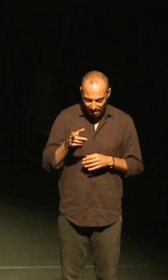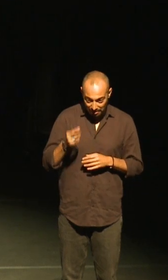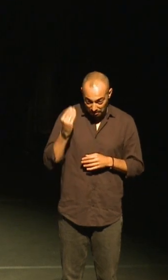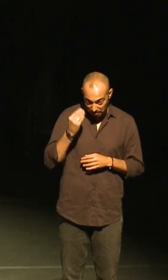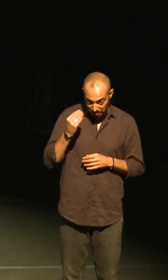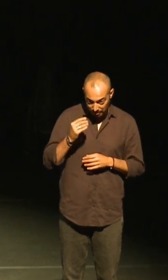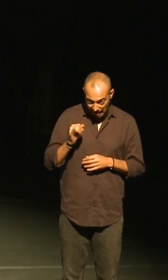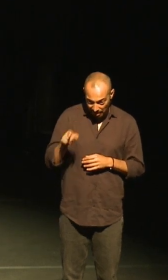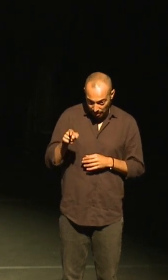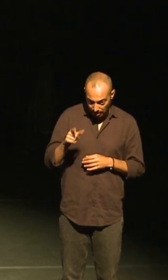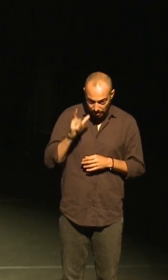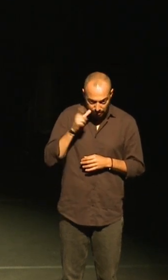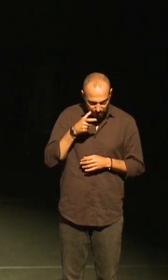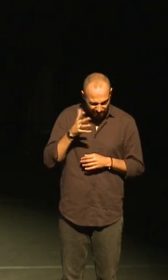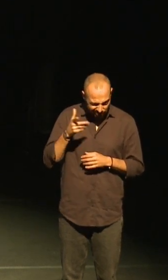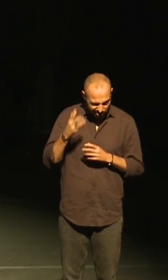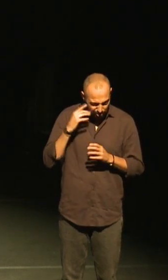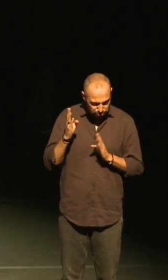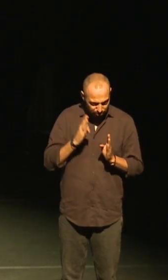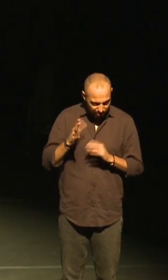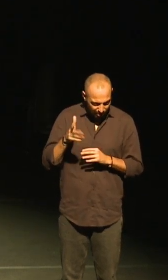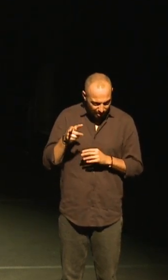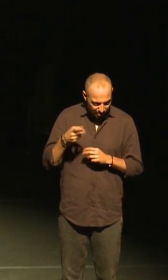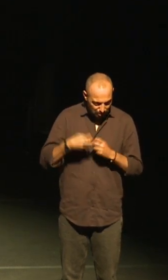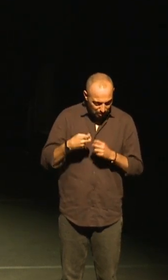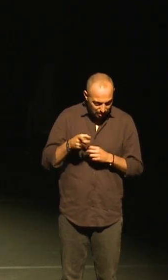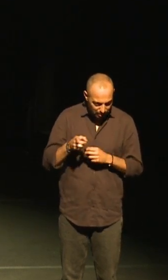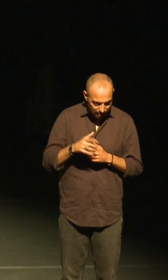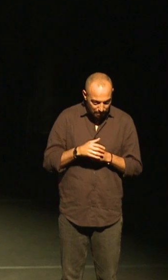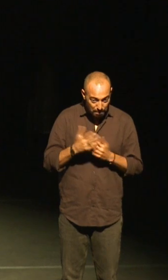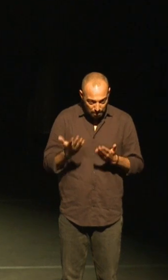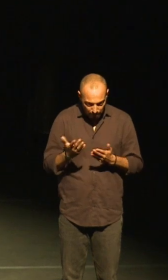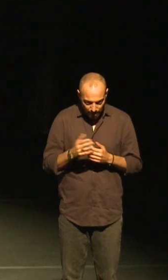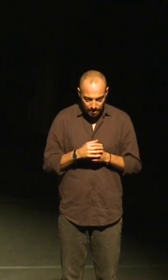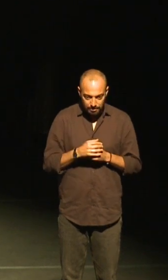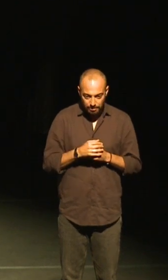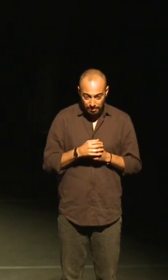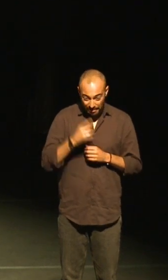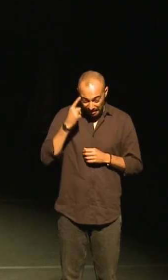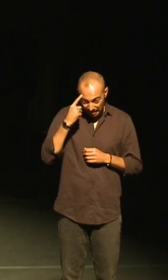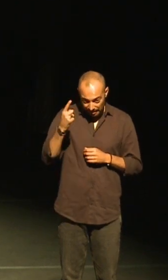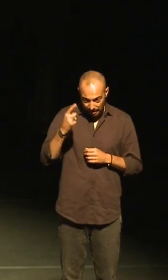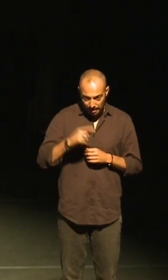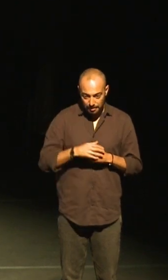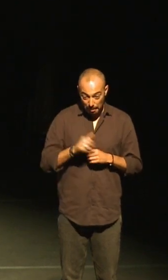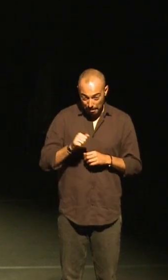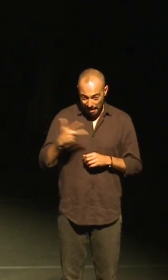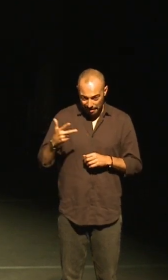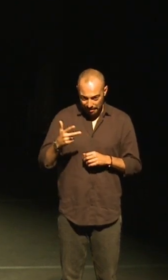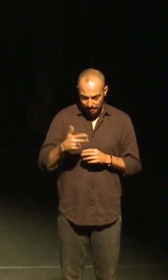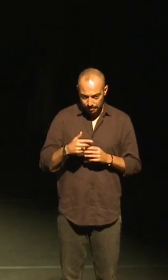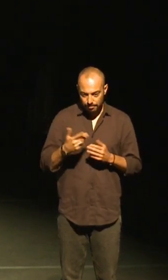non sappiamo Vabbè comunque diciamo che l'idea di parx resta una delle cose di cui sono più orgoglioso in assoluto di